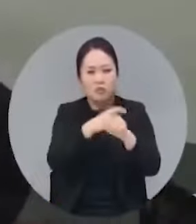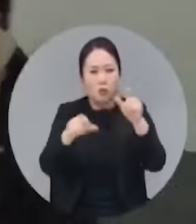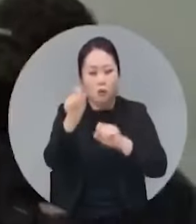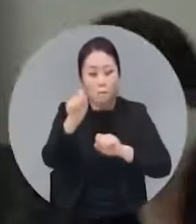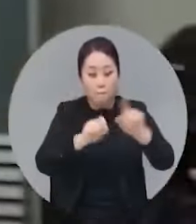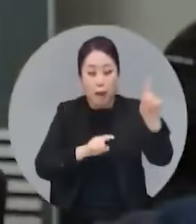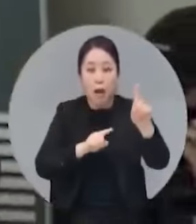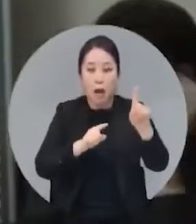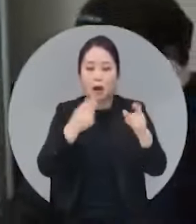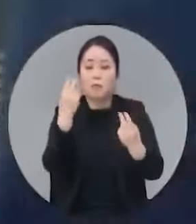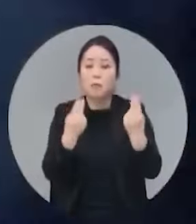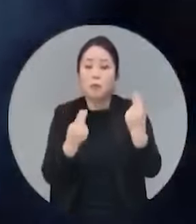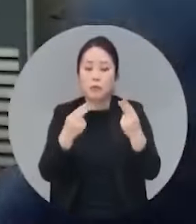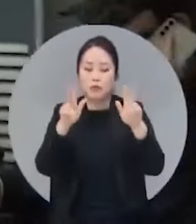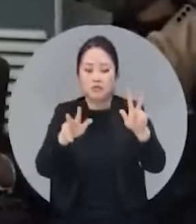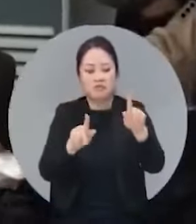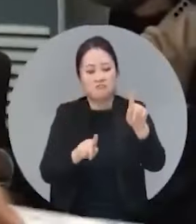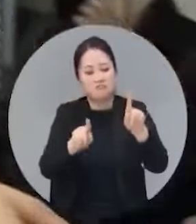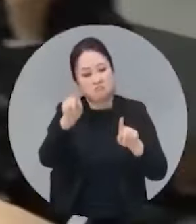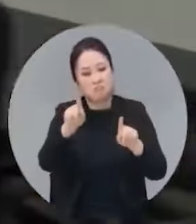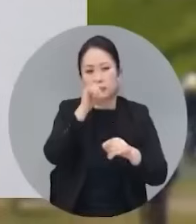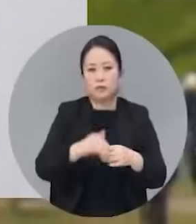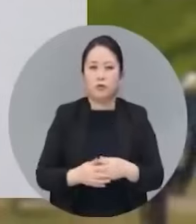것과 비교하면 상황이 크게